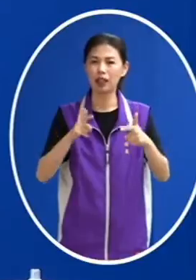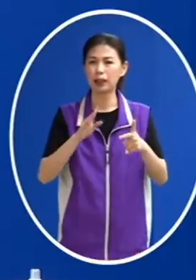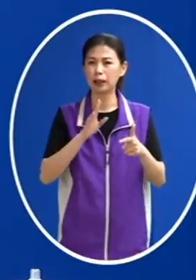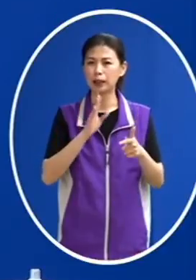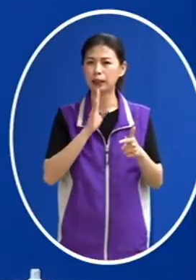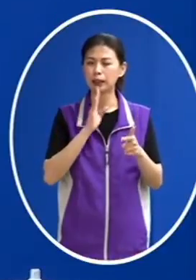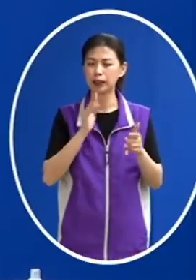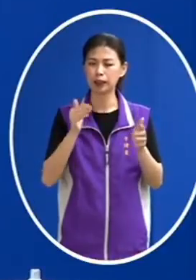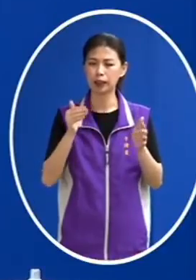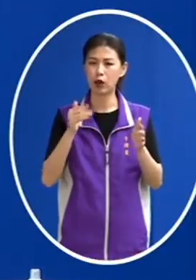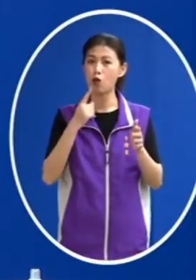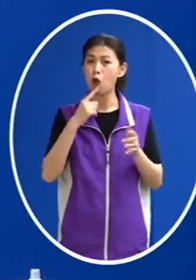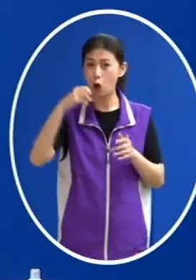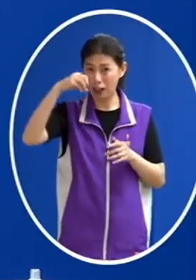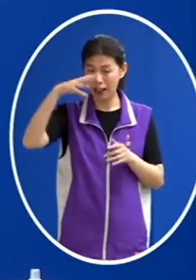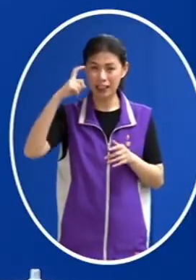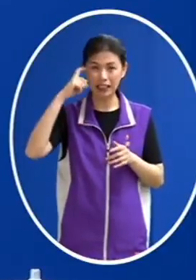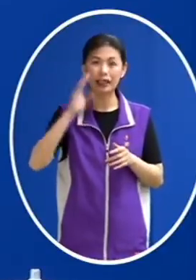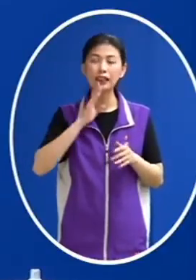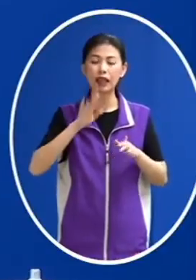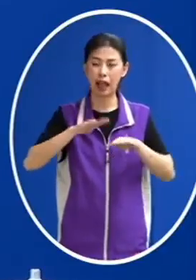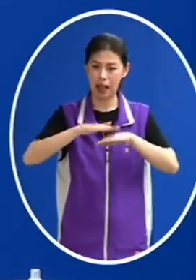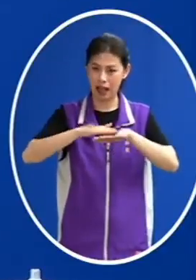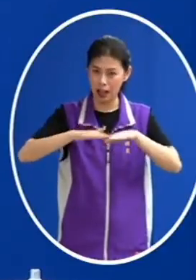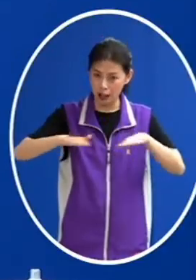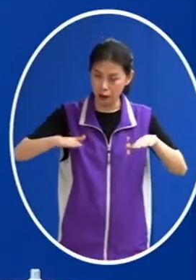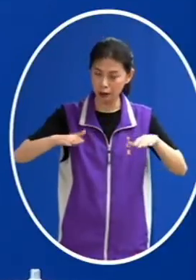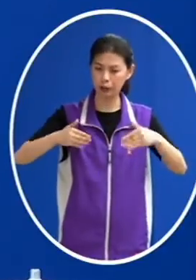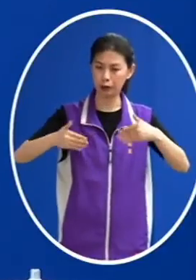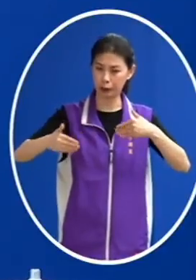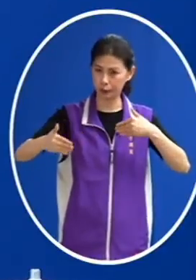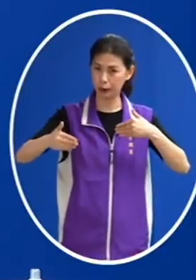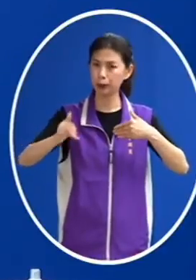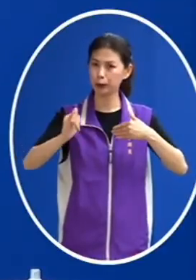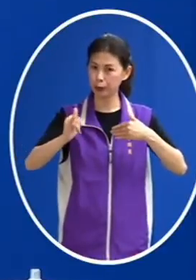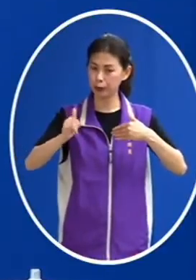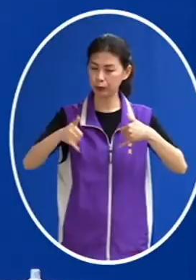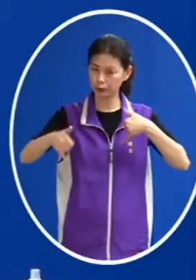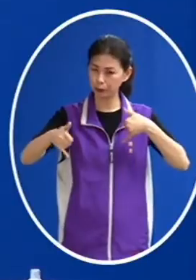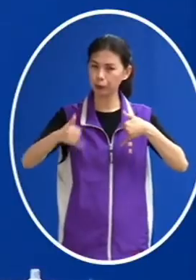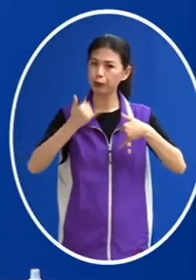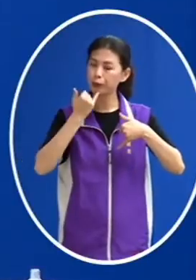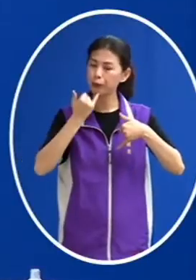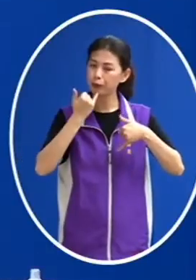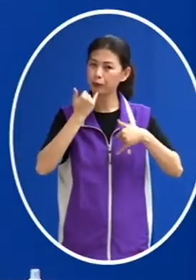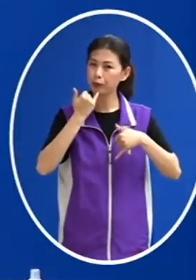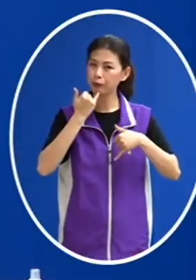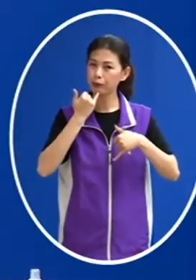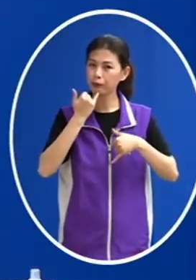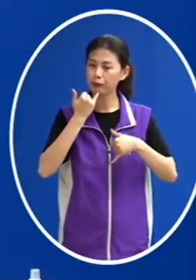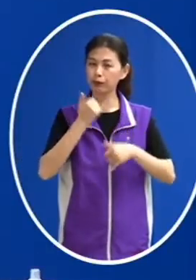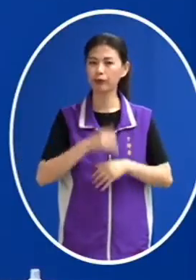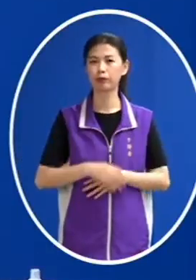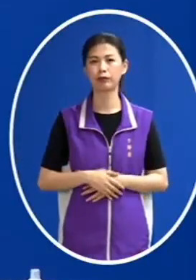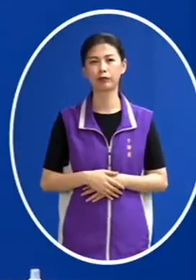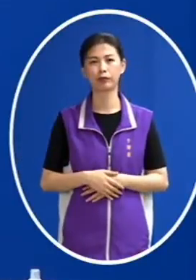灯，而是红灯是在一个安全啊可以维持社交距离的这样一个啊